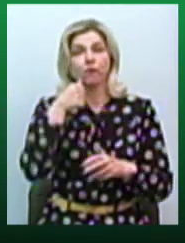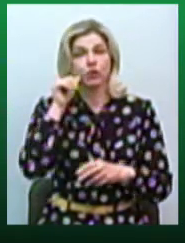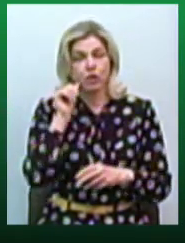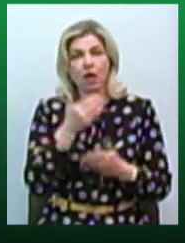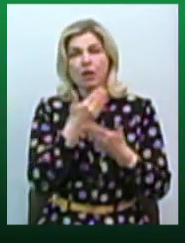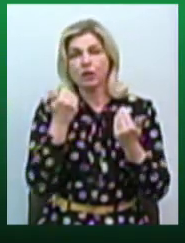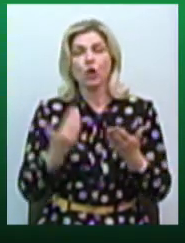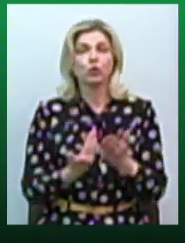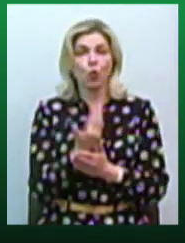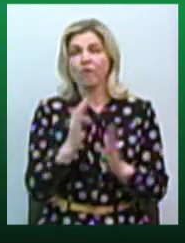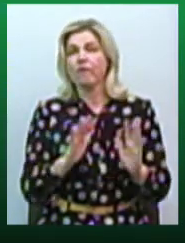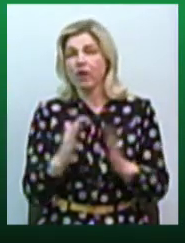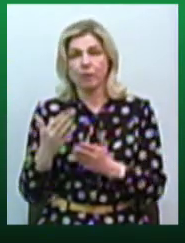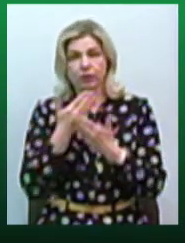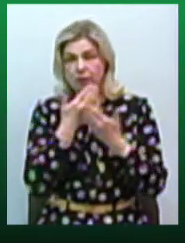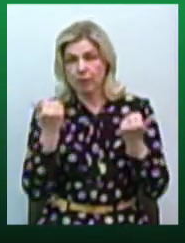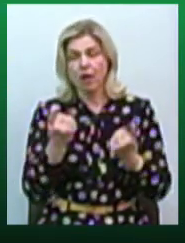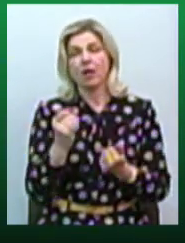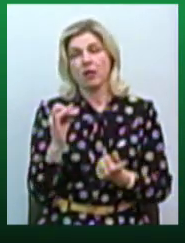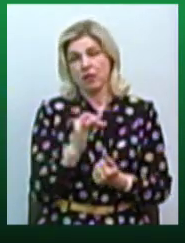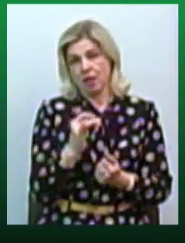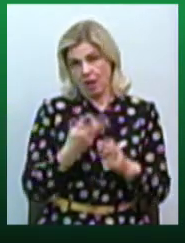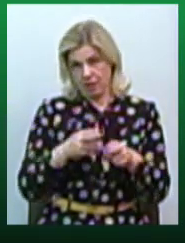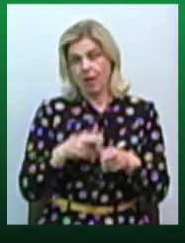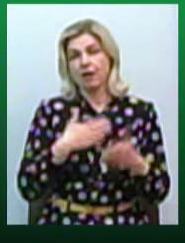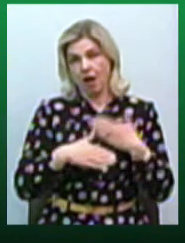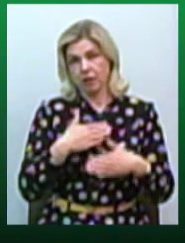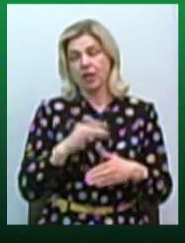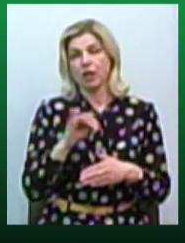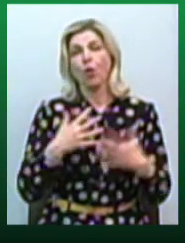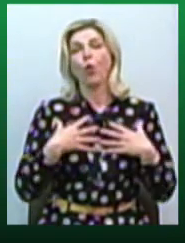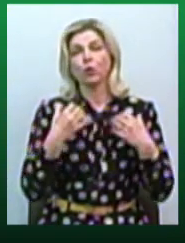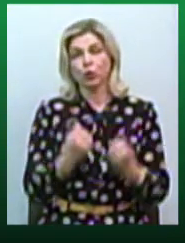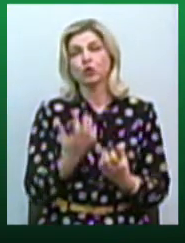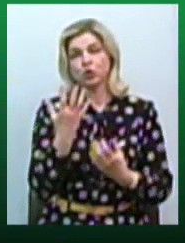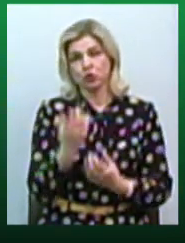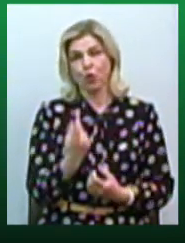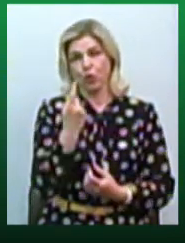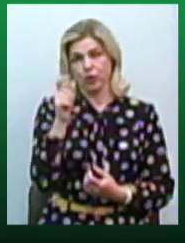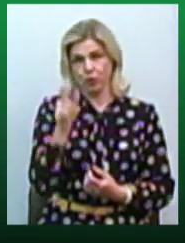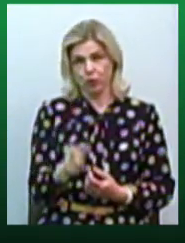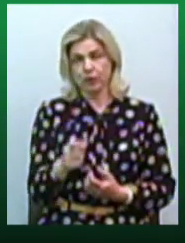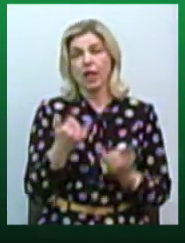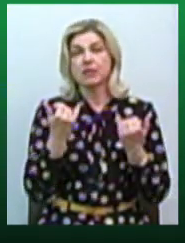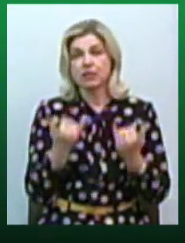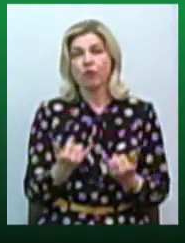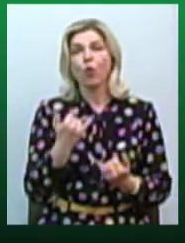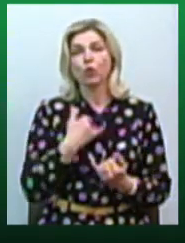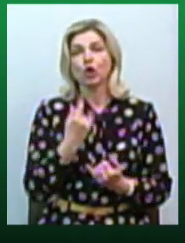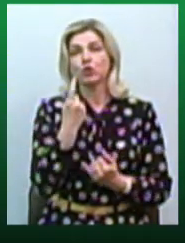нових летальних випадків, що не можу не радувати. І одужала ще одна людина. Тобто на сьогодні в нас вже